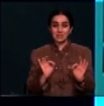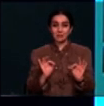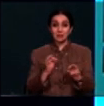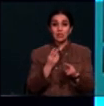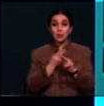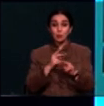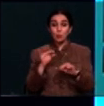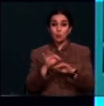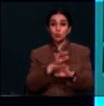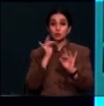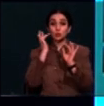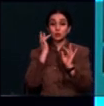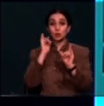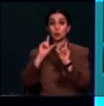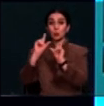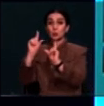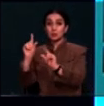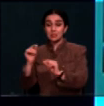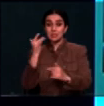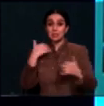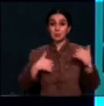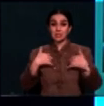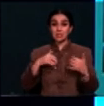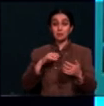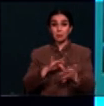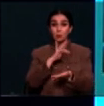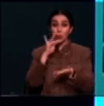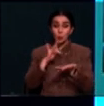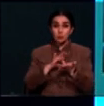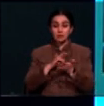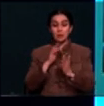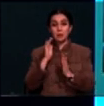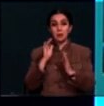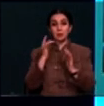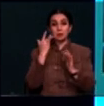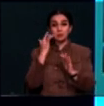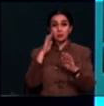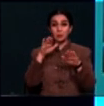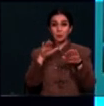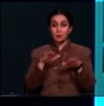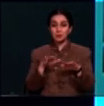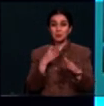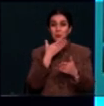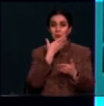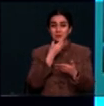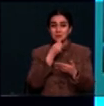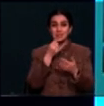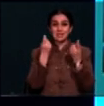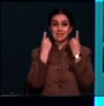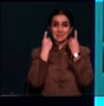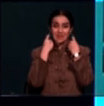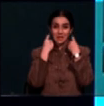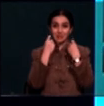Муж, уезжая утром по спешным делам в город, положил ей на ночной столик футляр с прекрасными серьгами